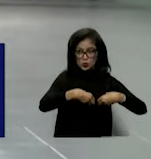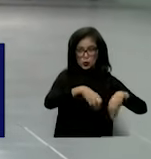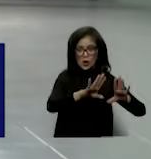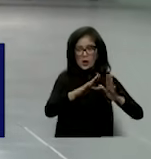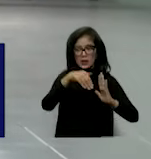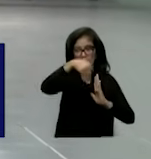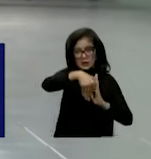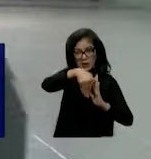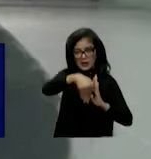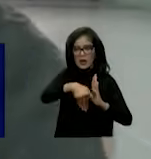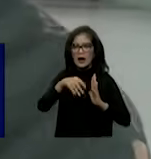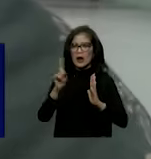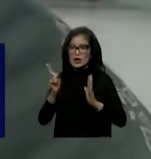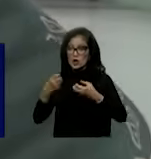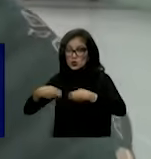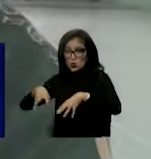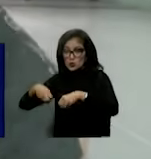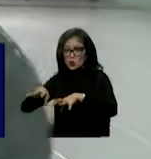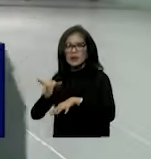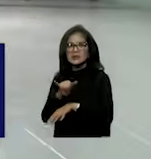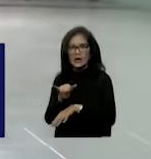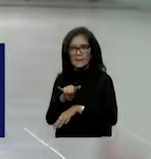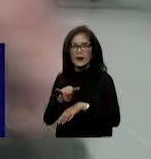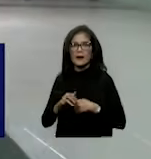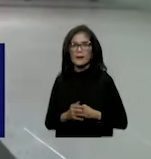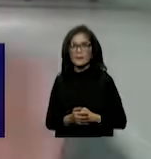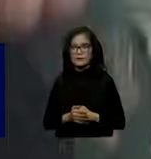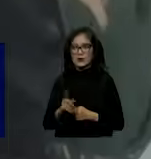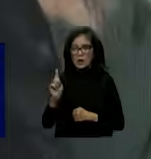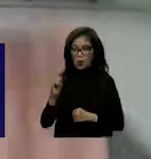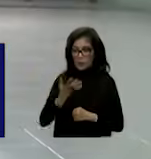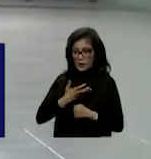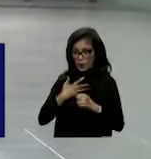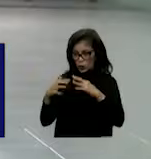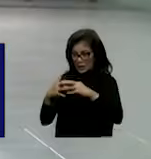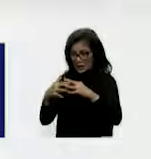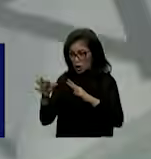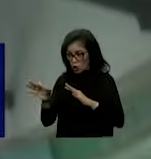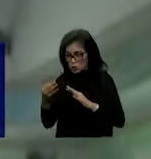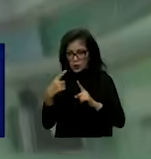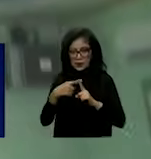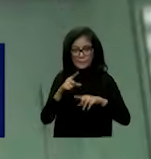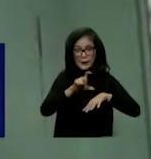ya. Tapi kalau mau semua ini 3, dia kasih 3,5 ya.